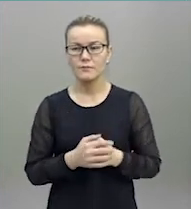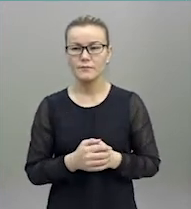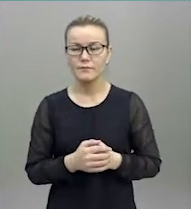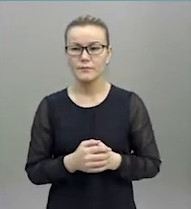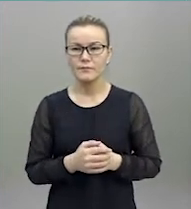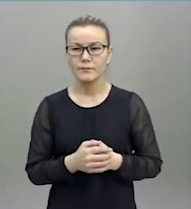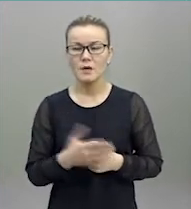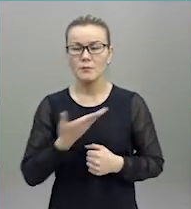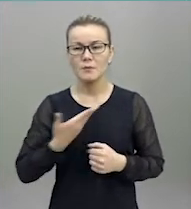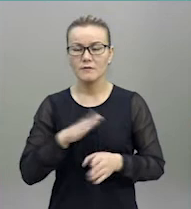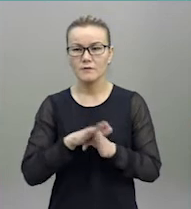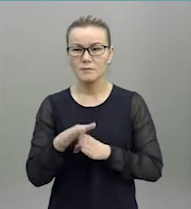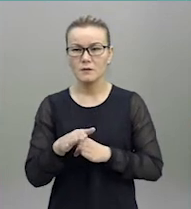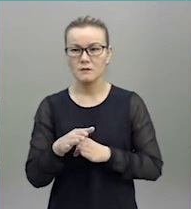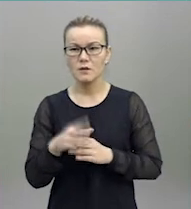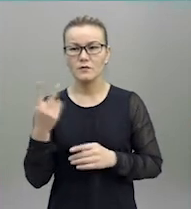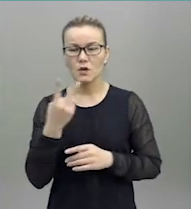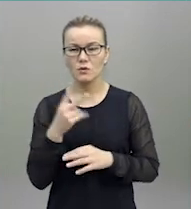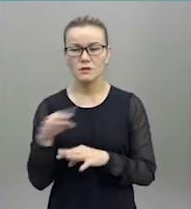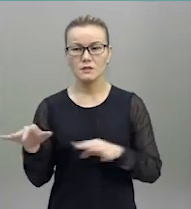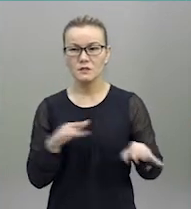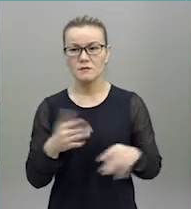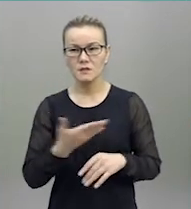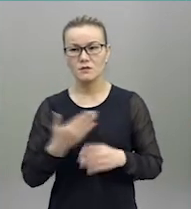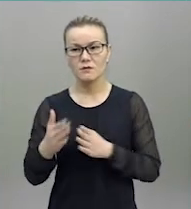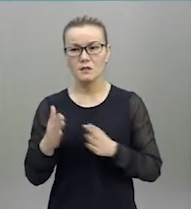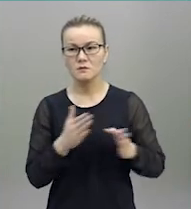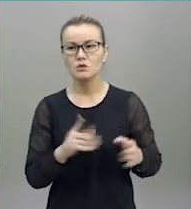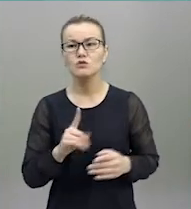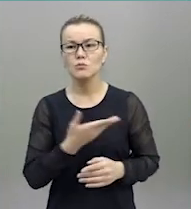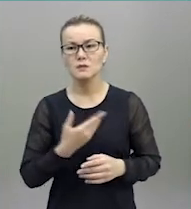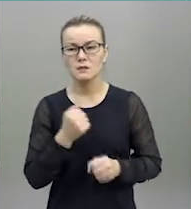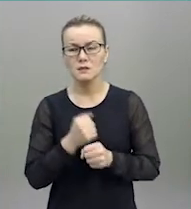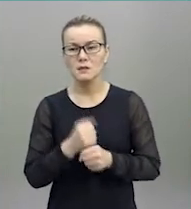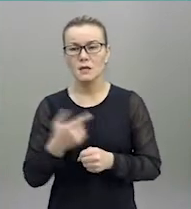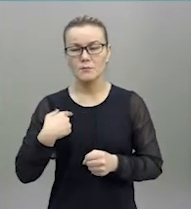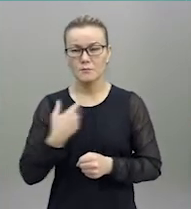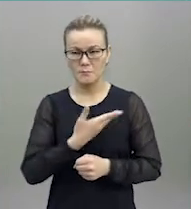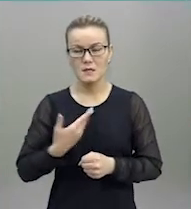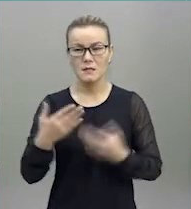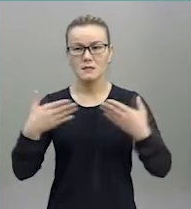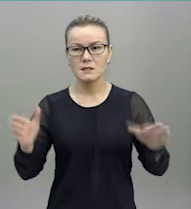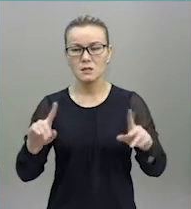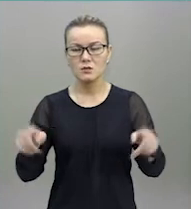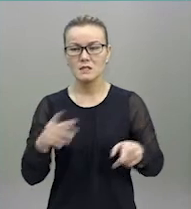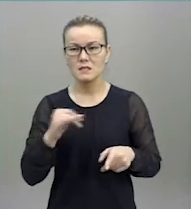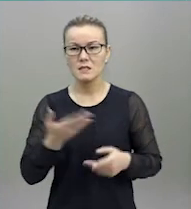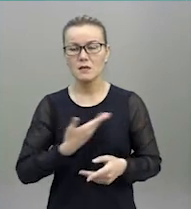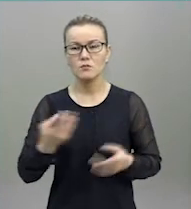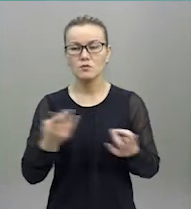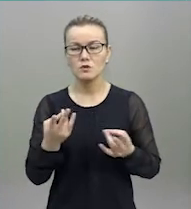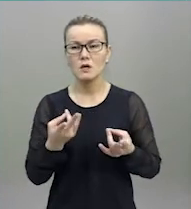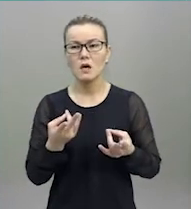мы выполнили второе действие нашего алгоритма что мы сделали мы раскрыли скобки и нам осталось